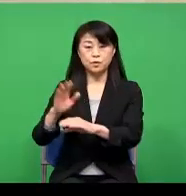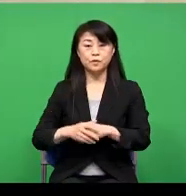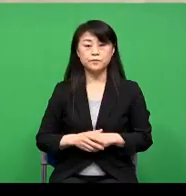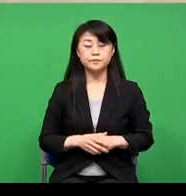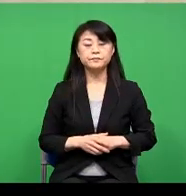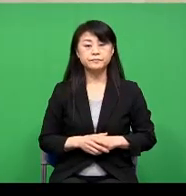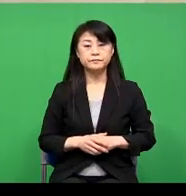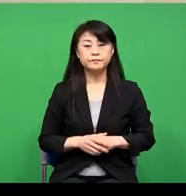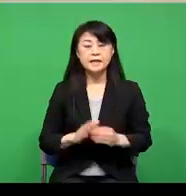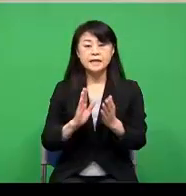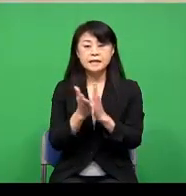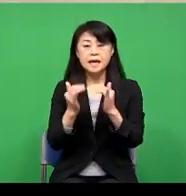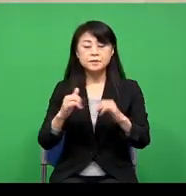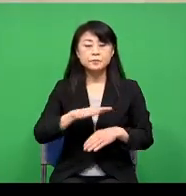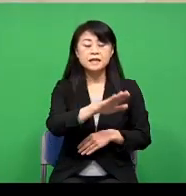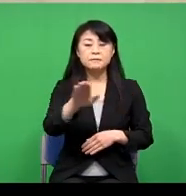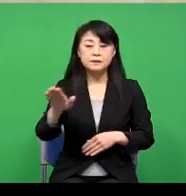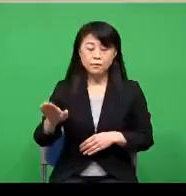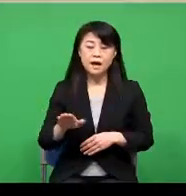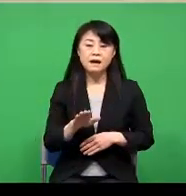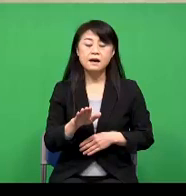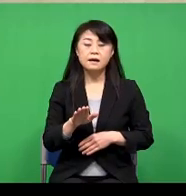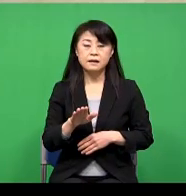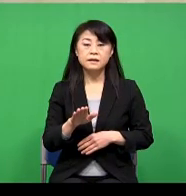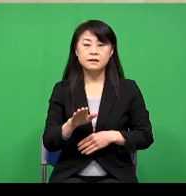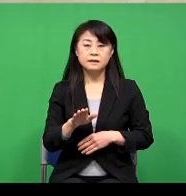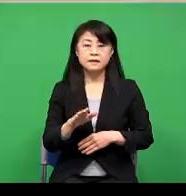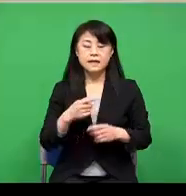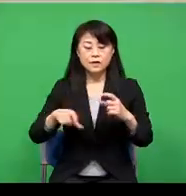感染しませんように、まあ、不要